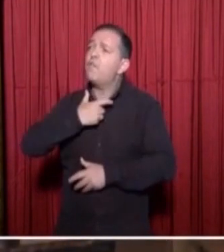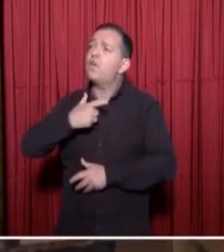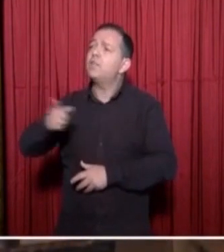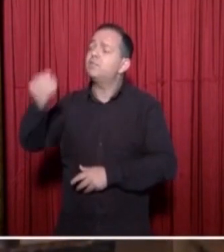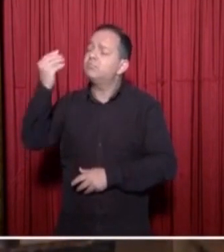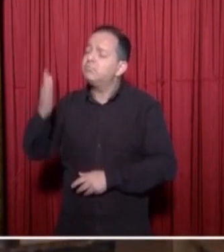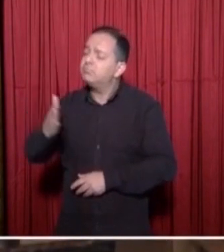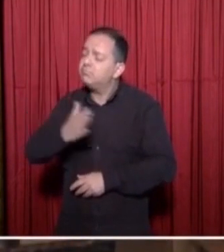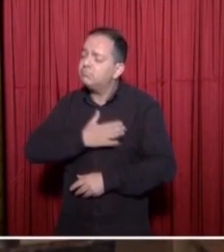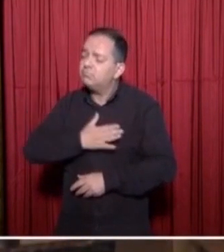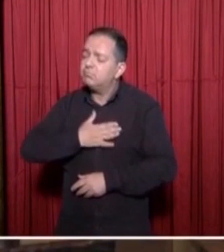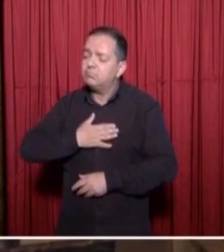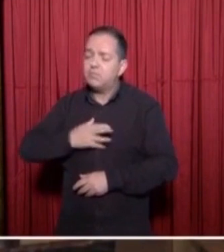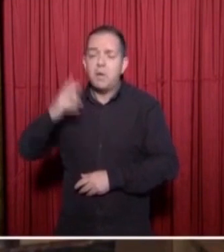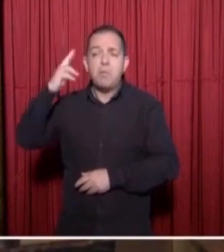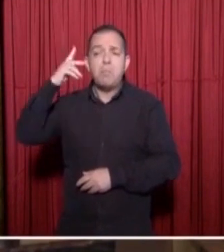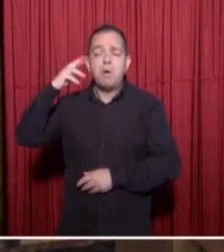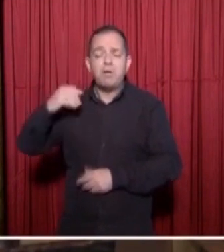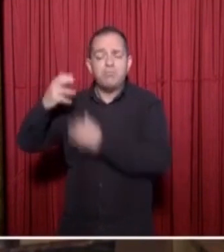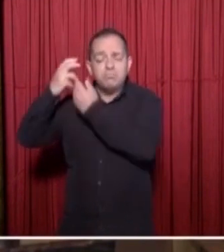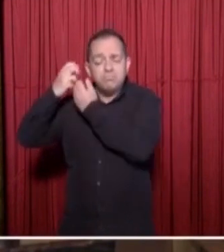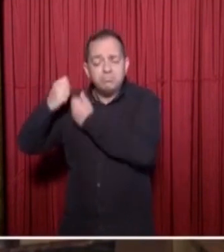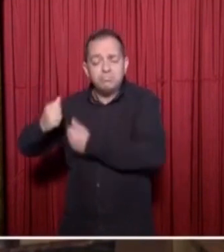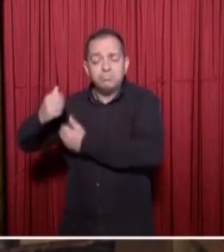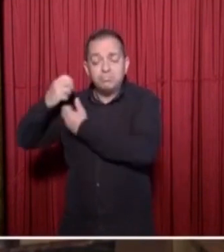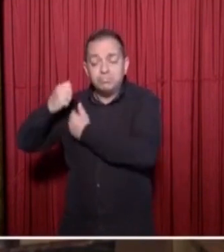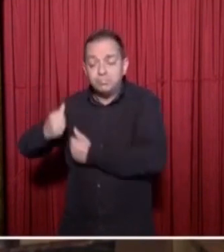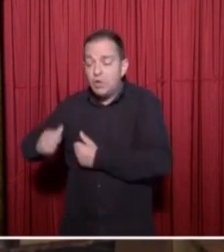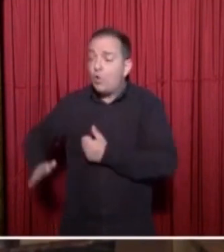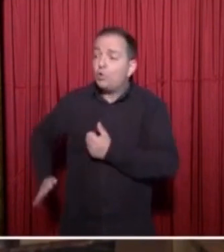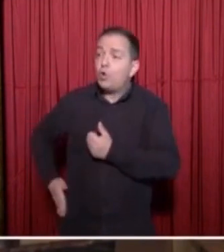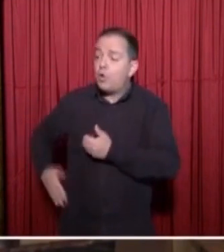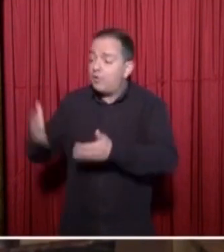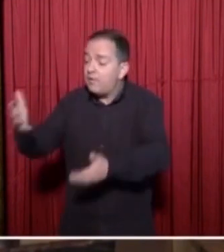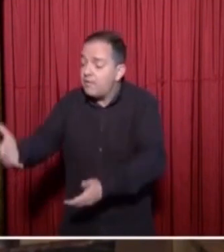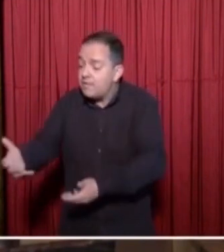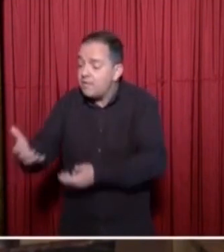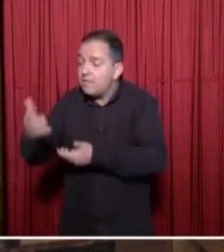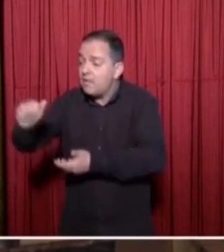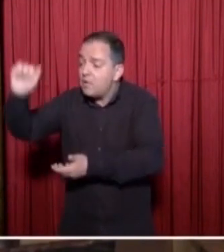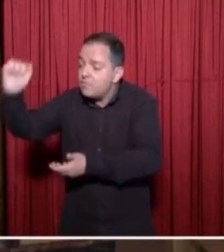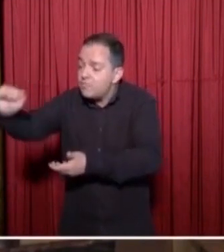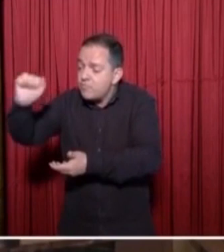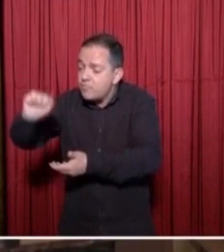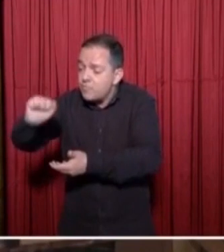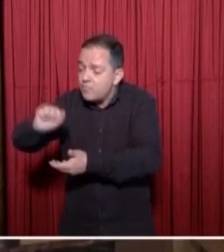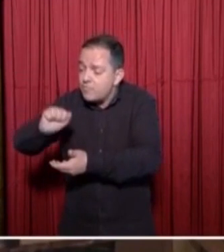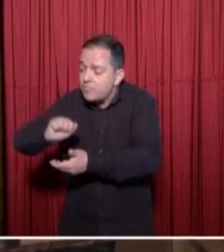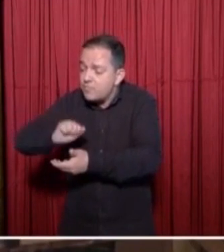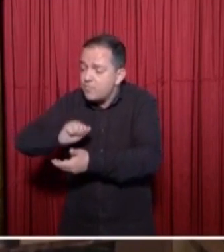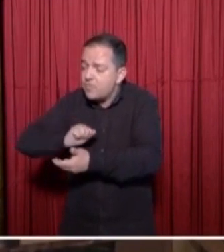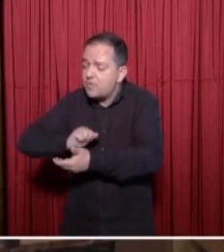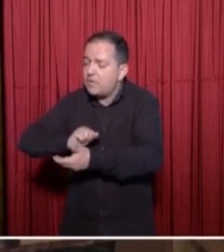αικτήρμον εκ μάσους αθερμός τους αχράντους ο